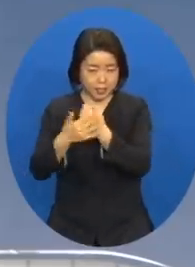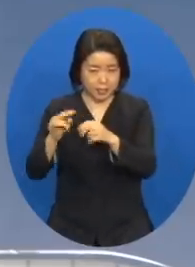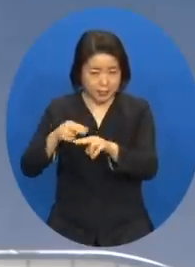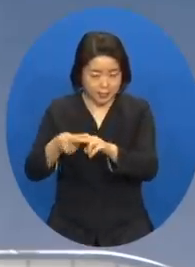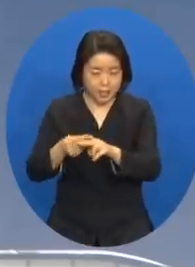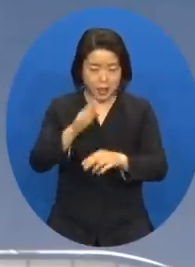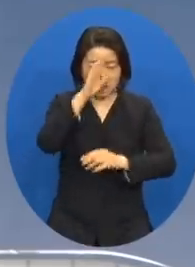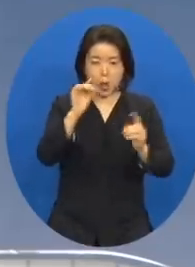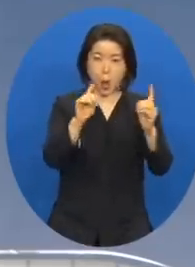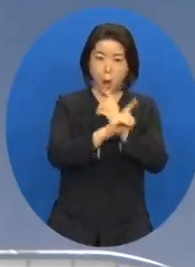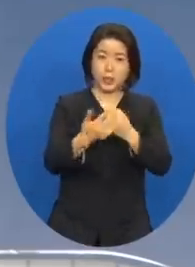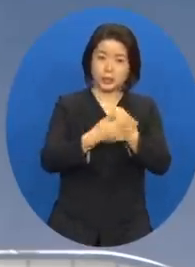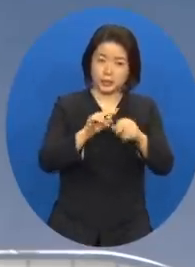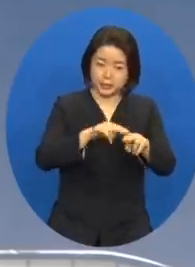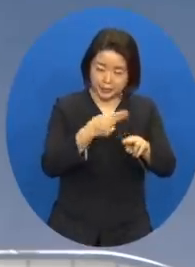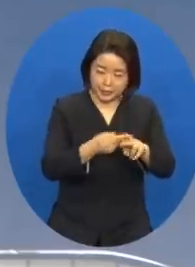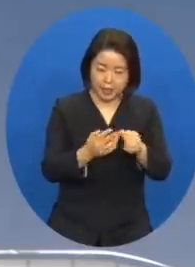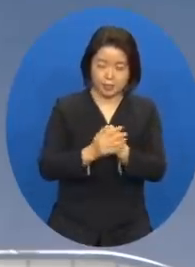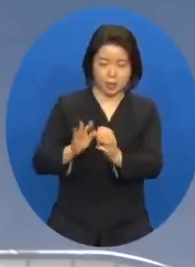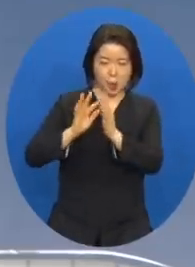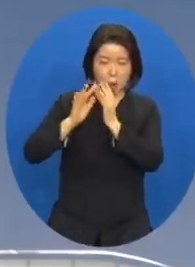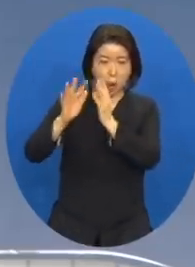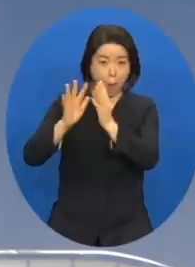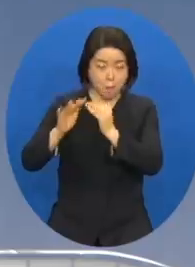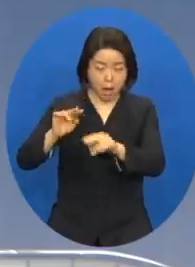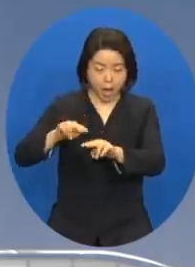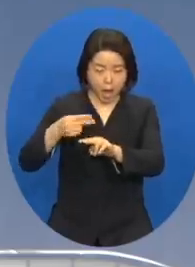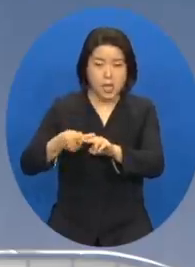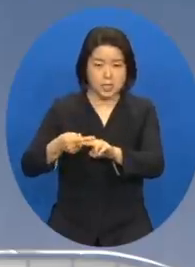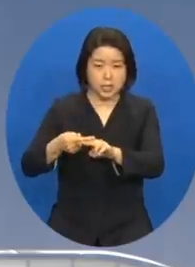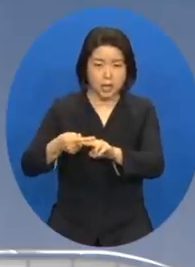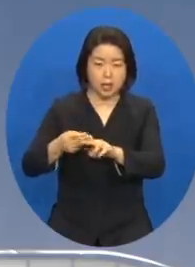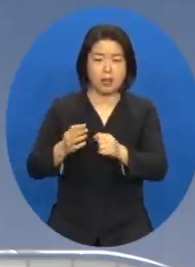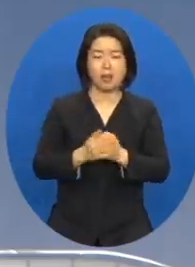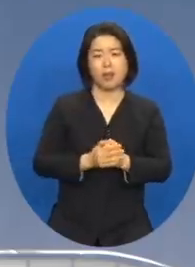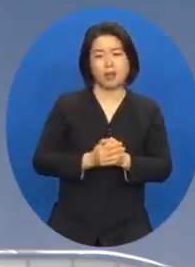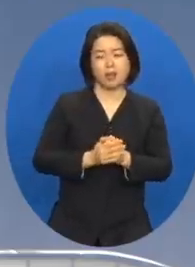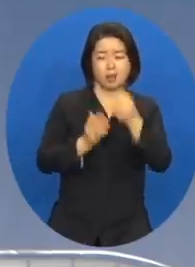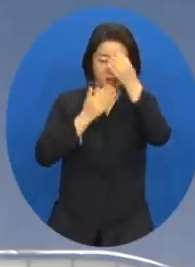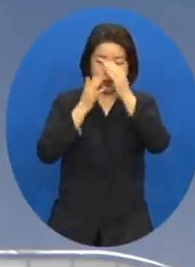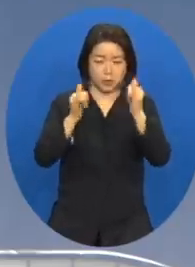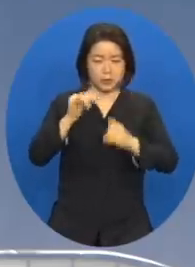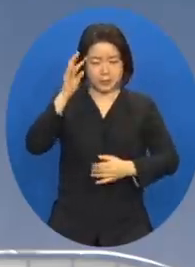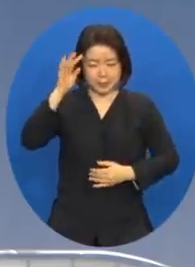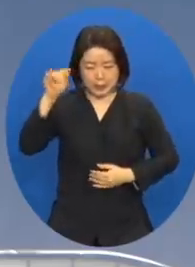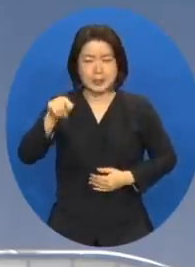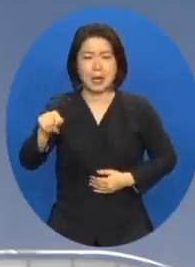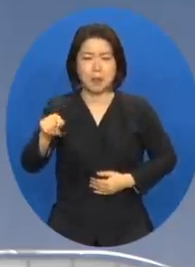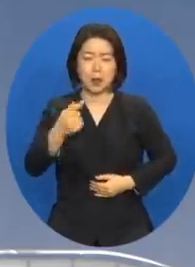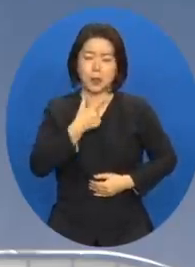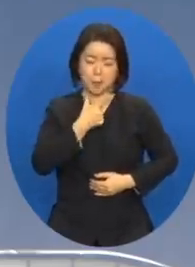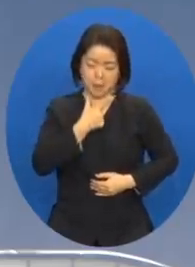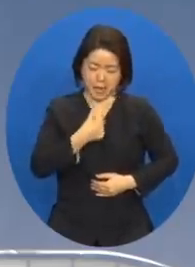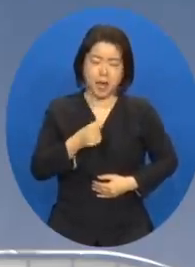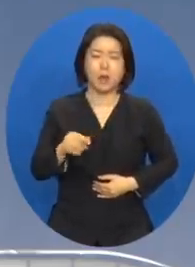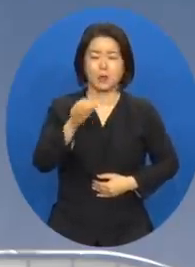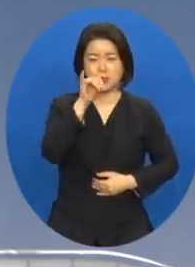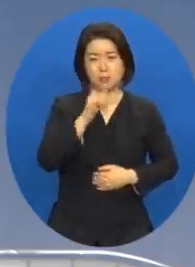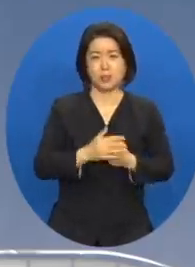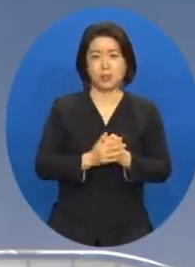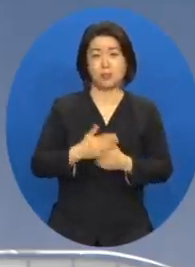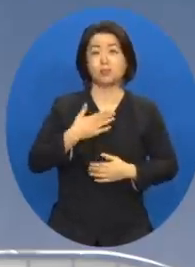은사, 방언의 은사, 이런 은사들을 성도들이 사모하고 갈망합니다.